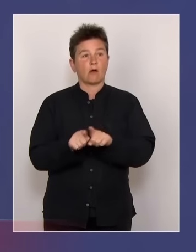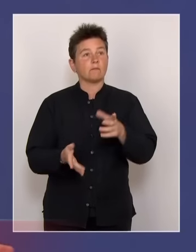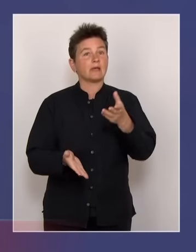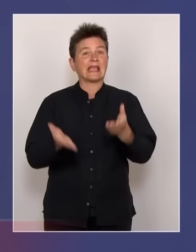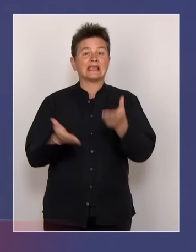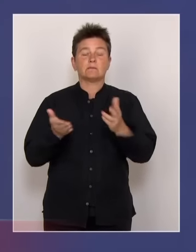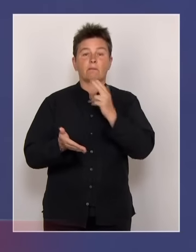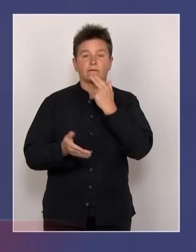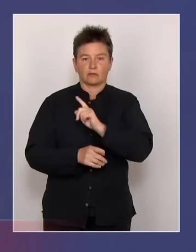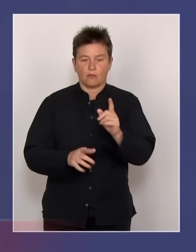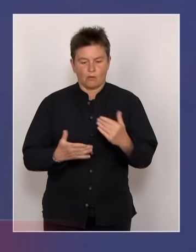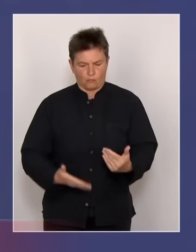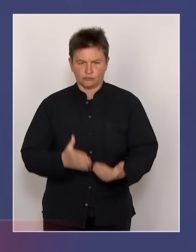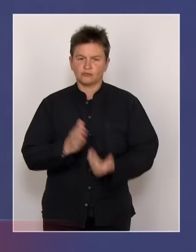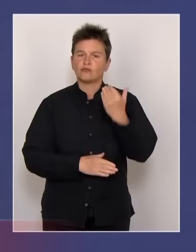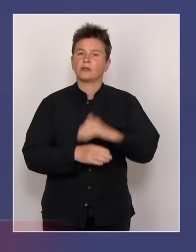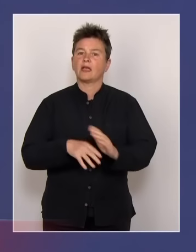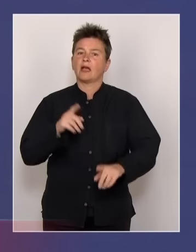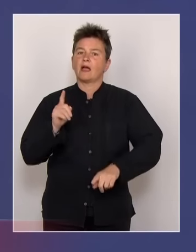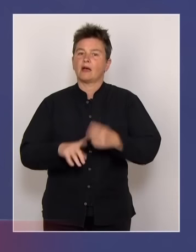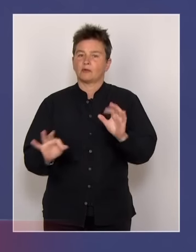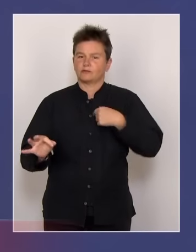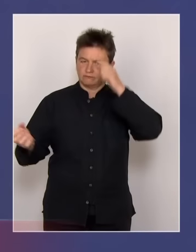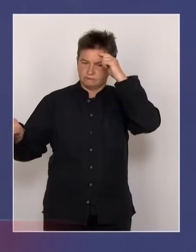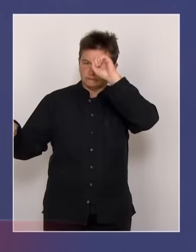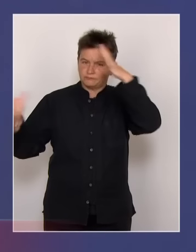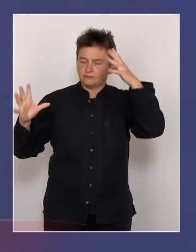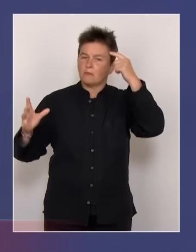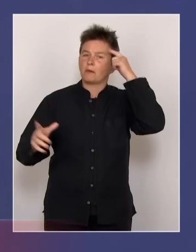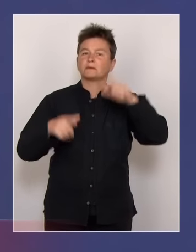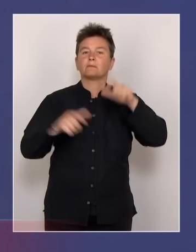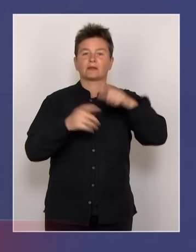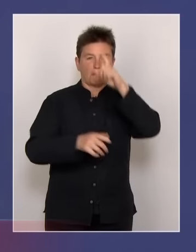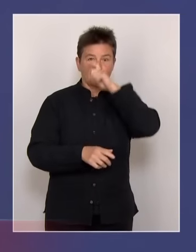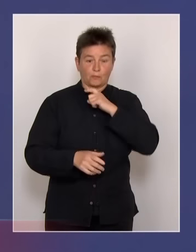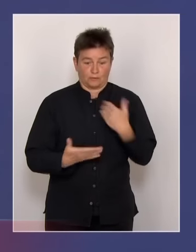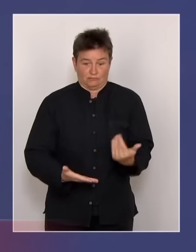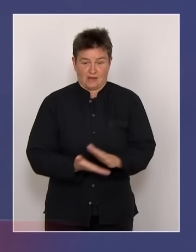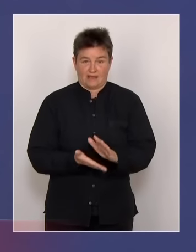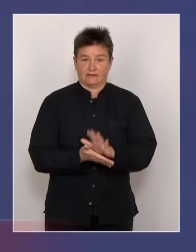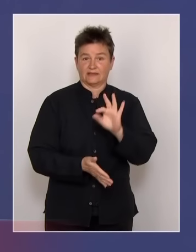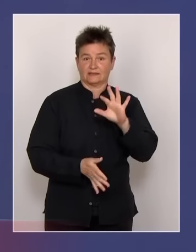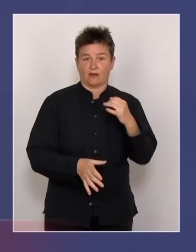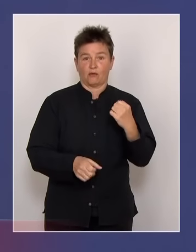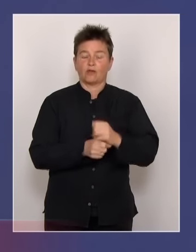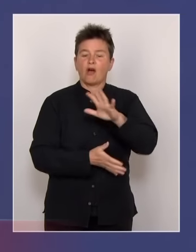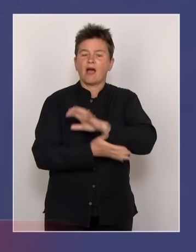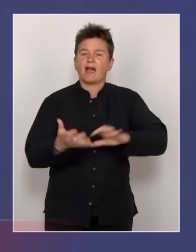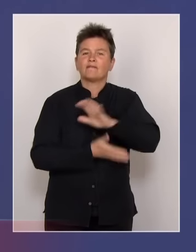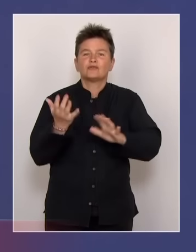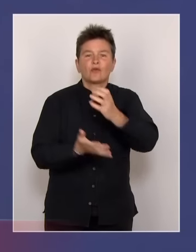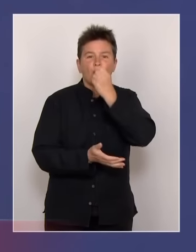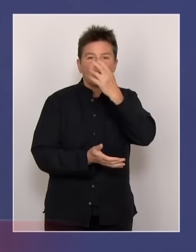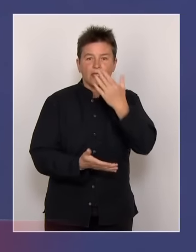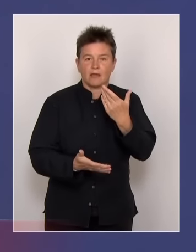je le dis dans cette journée si importante et j'ai une pensée pour nos amis portugais 50 ans jour pour jour après la révolution des œillets la liberté